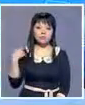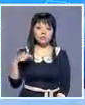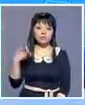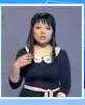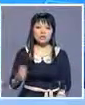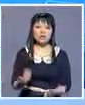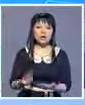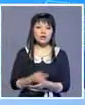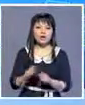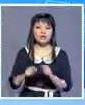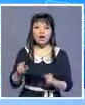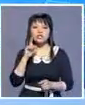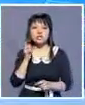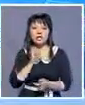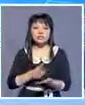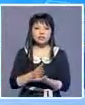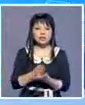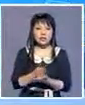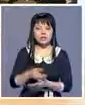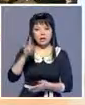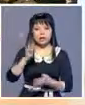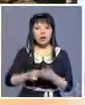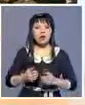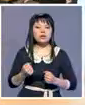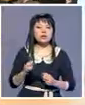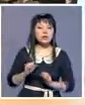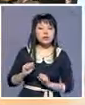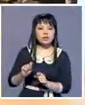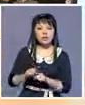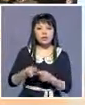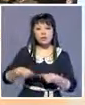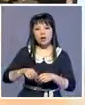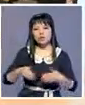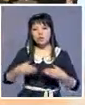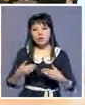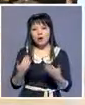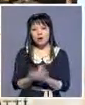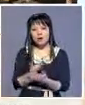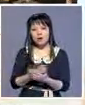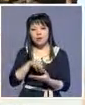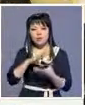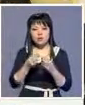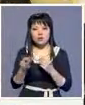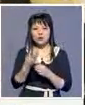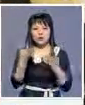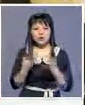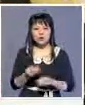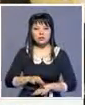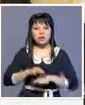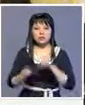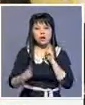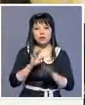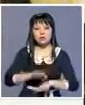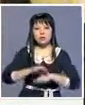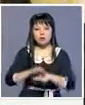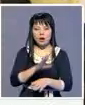Президент жанындағы жастар саясаты жөніндегі кеңестің қолдауымен Жамбыл облысында 3 күндік семинар-тренинг өтті. Сұрақ-жауап тәсілінде өткен тренингке